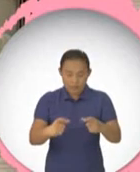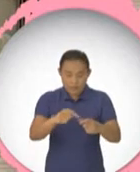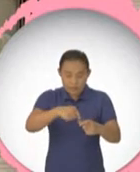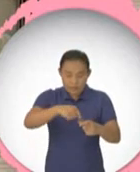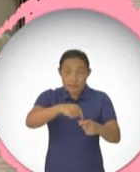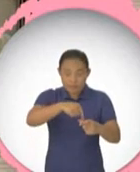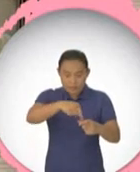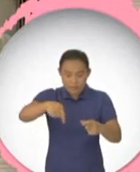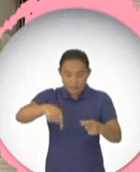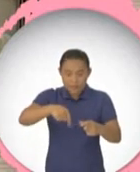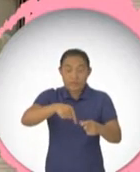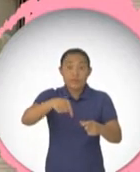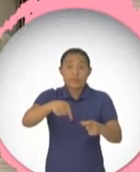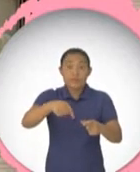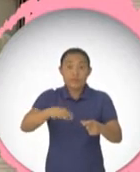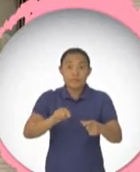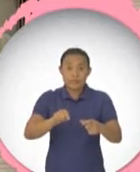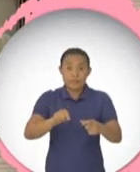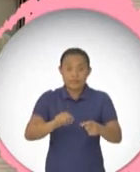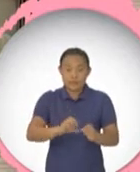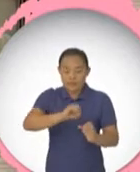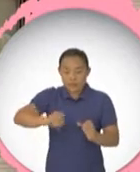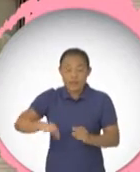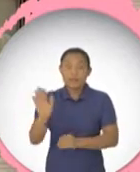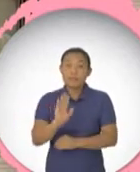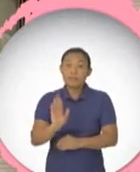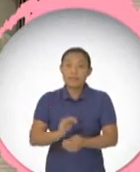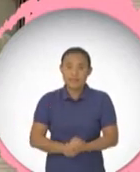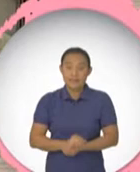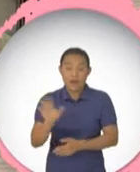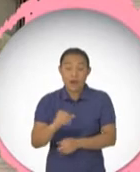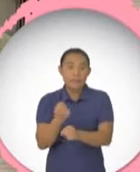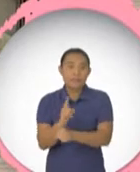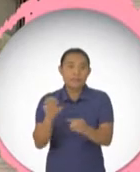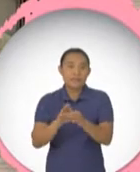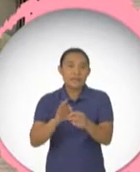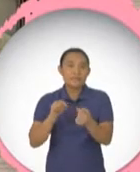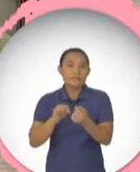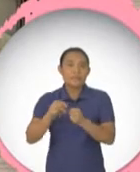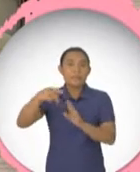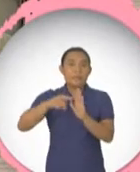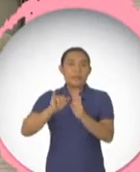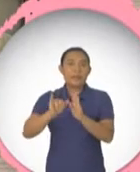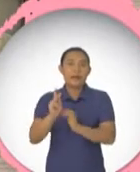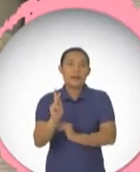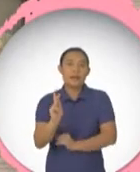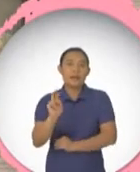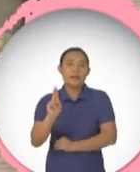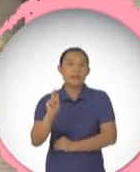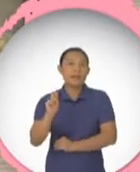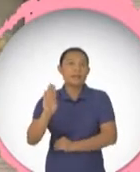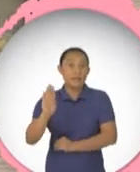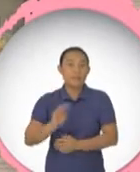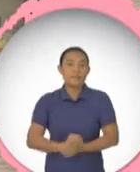จะตัดทิ้งน้อยแต่อันนี้เราไม่ได้ทิ้งนะคะเพราะเดี๋ยวเราจะไปทำพายกรอบค่ะ อ ๋ อครับ ค่ะนี่เราก็วัด ประมาณฟุต